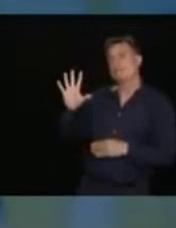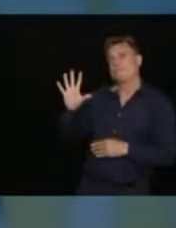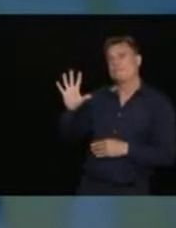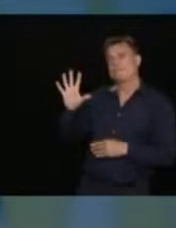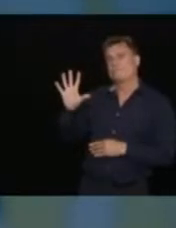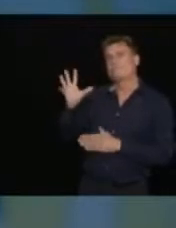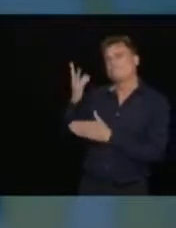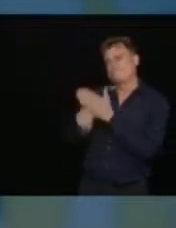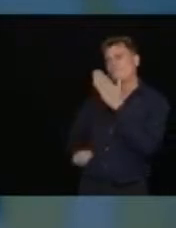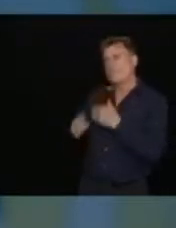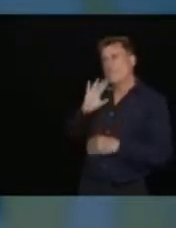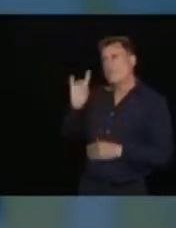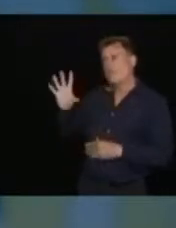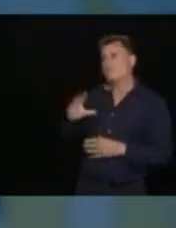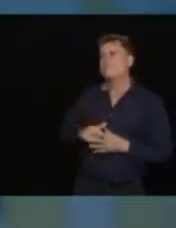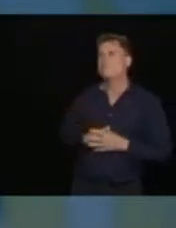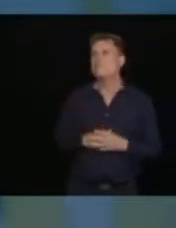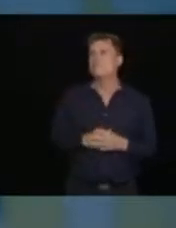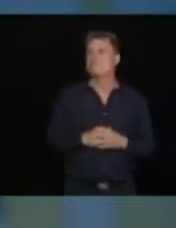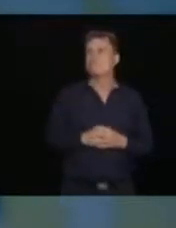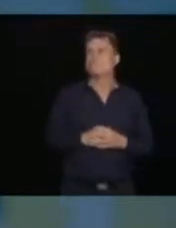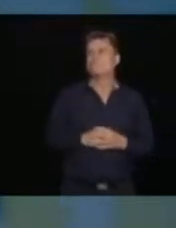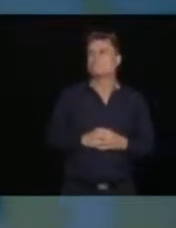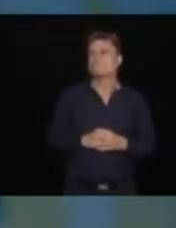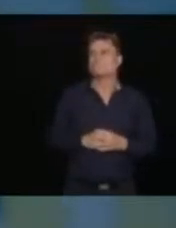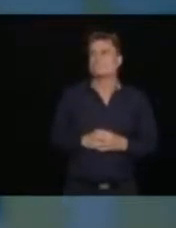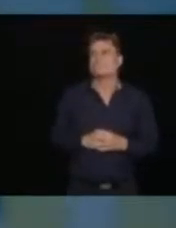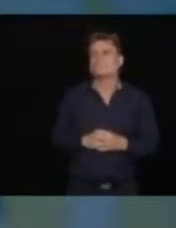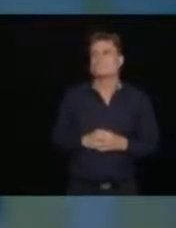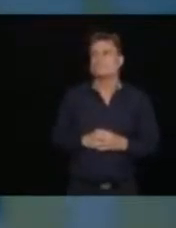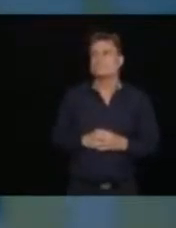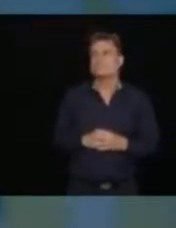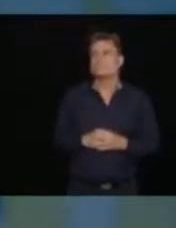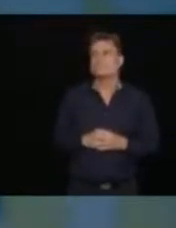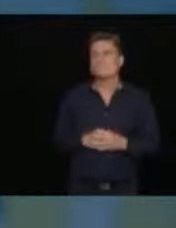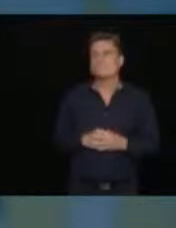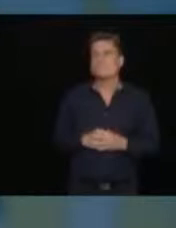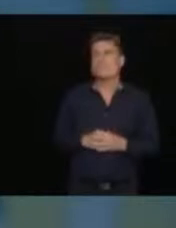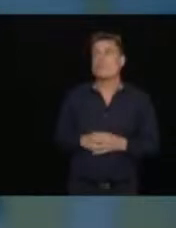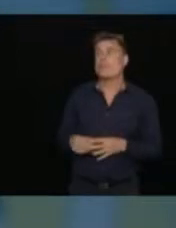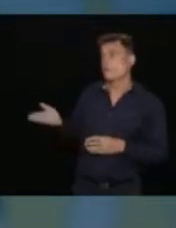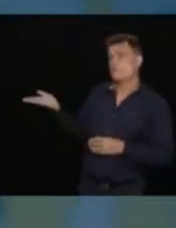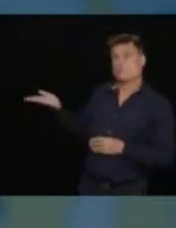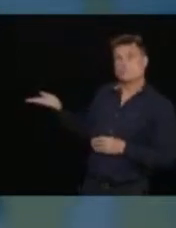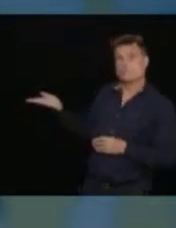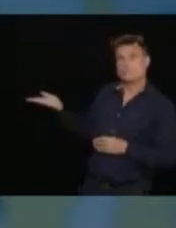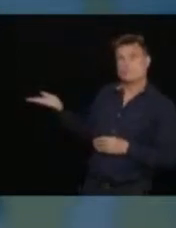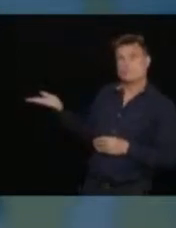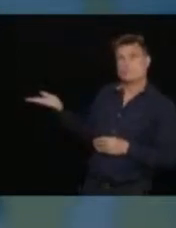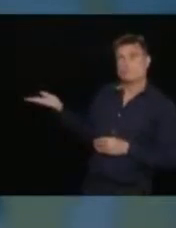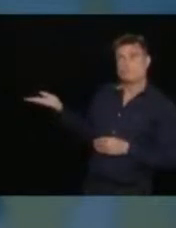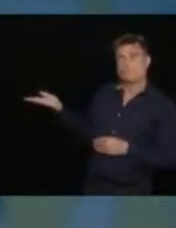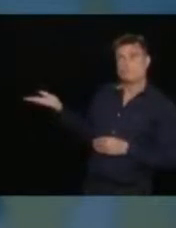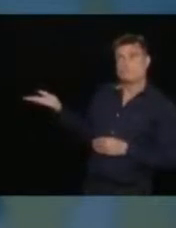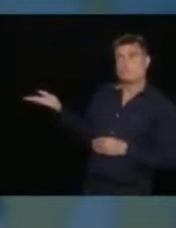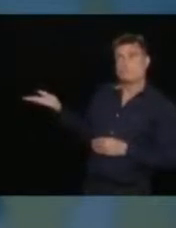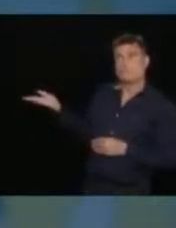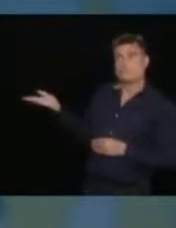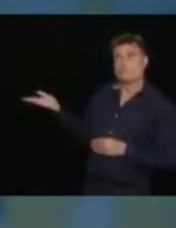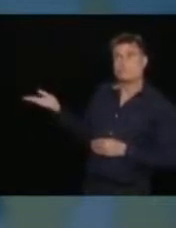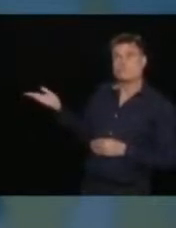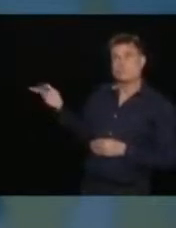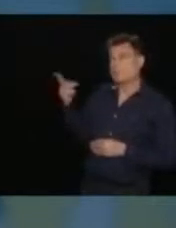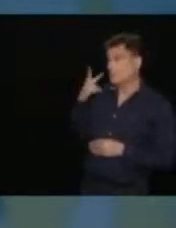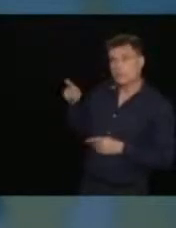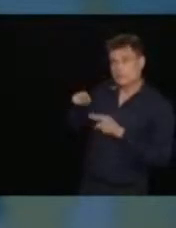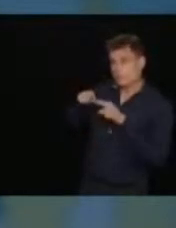This is the latest epidemic curve. 所以这个是最新的一个曲线，它还没给我们看到了这